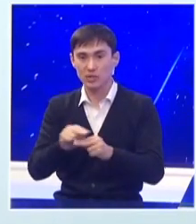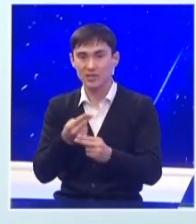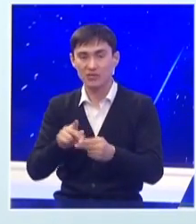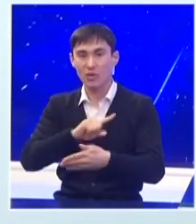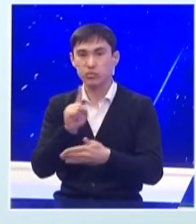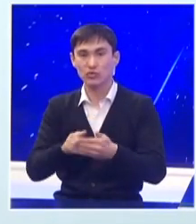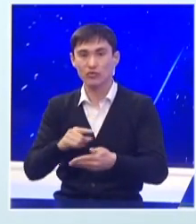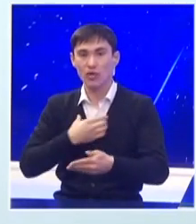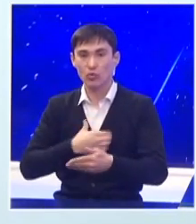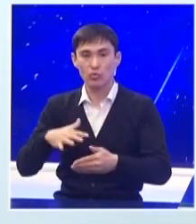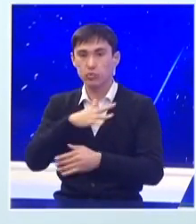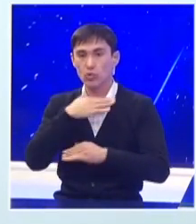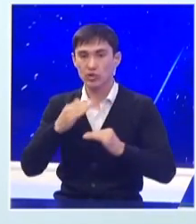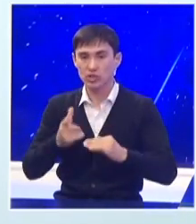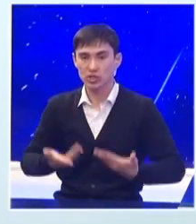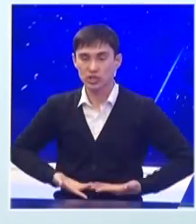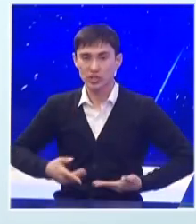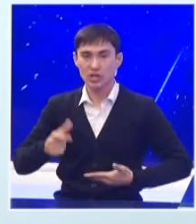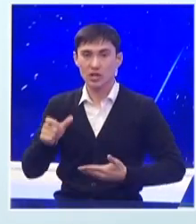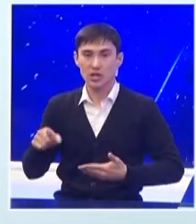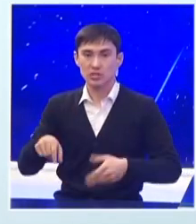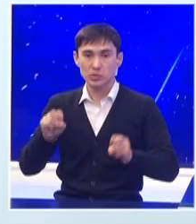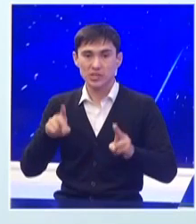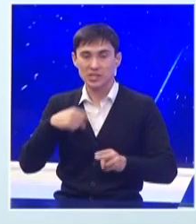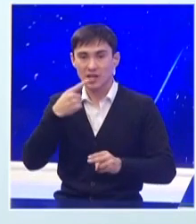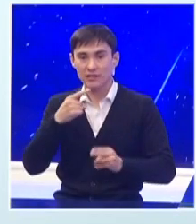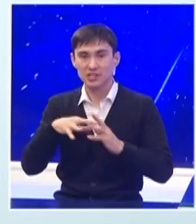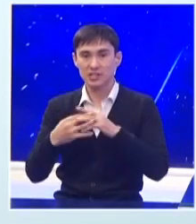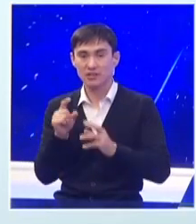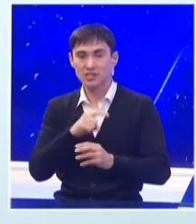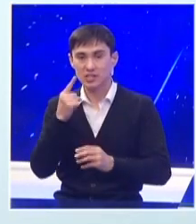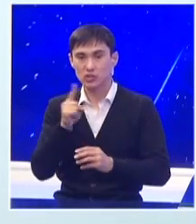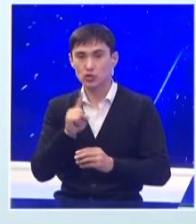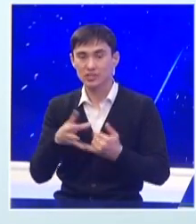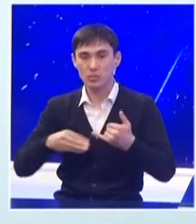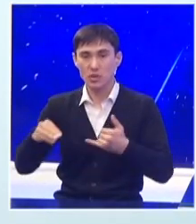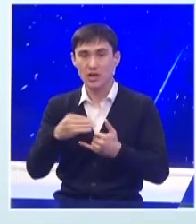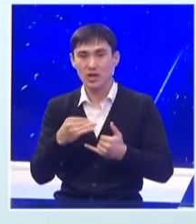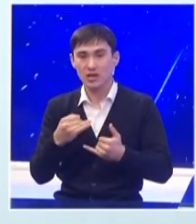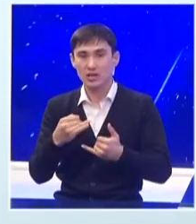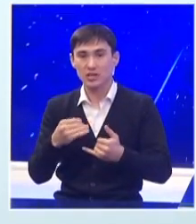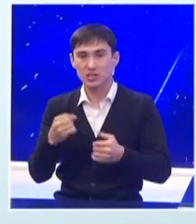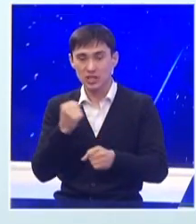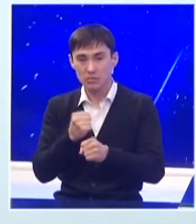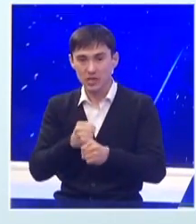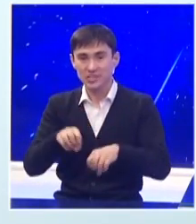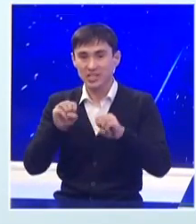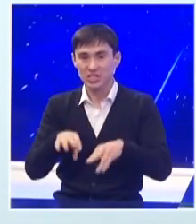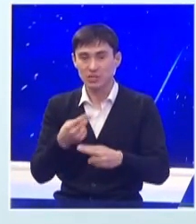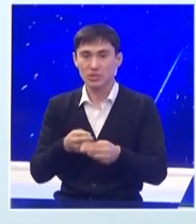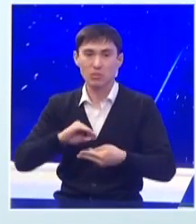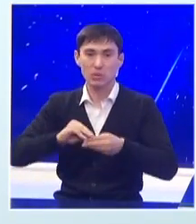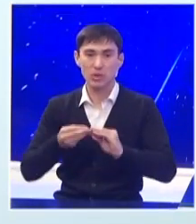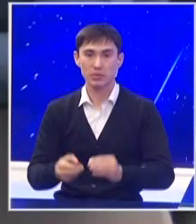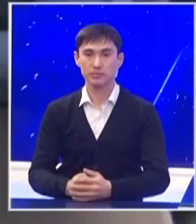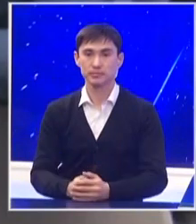вопрос волнует многих жителей. Мне ответили, что специалисты отдела сельского хозяйства и земельных отношений уже занимаются решением этой